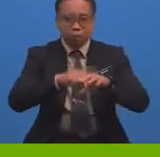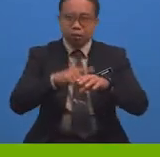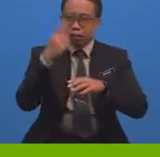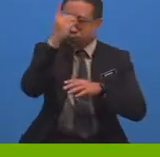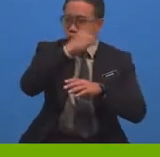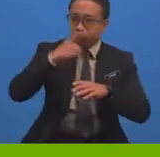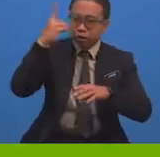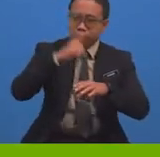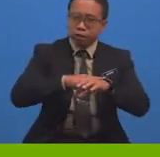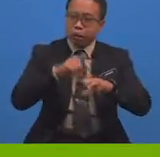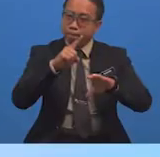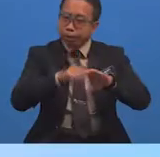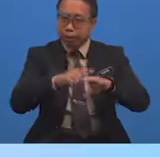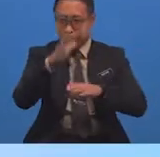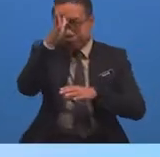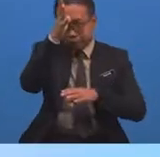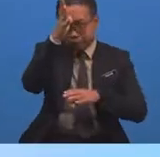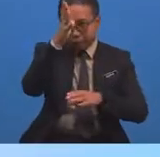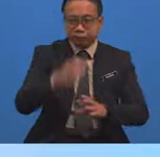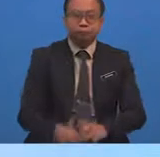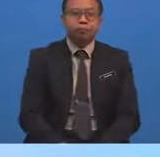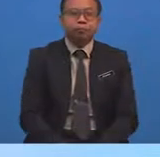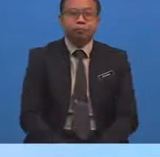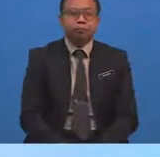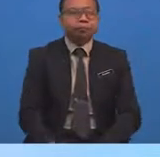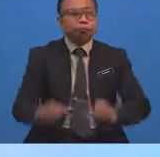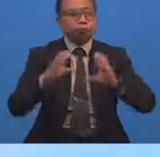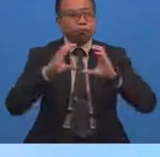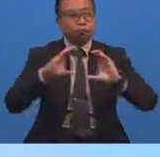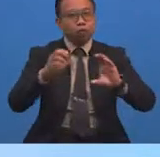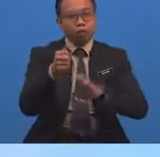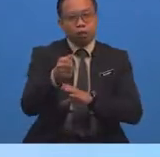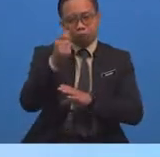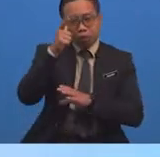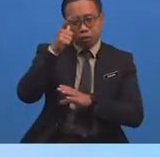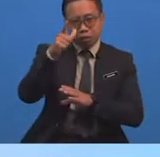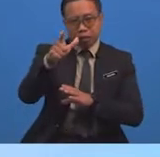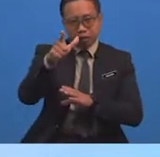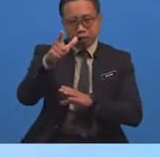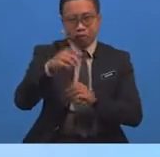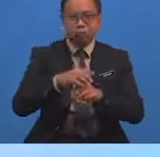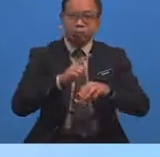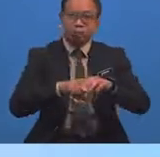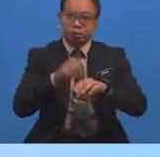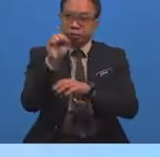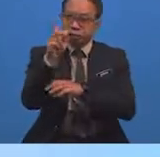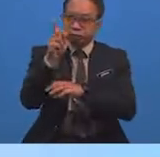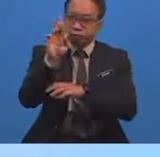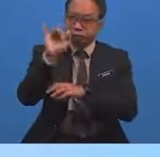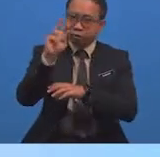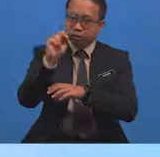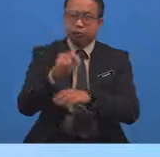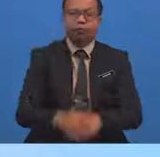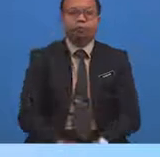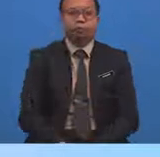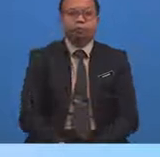kejam kepada punya Coba kamu lihat paparan pada script gini